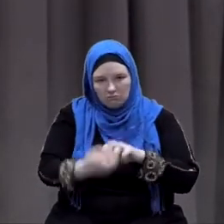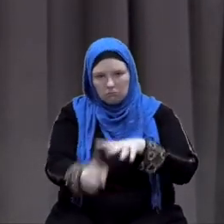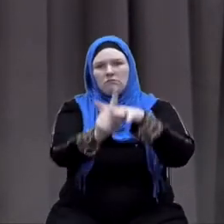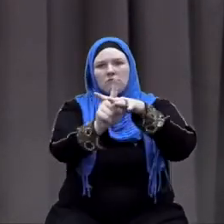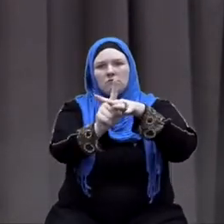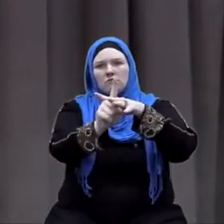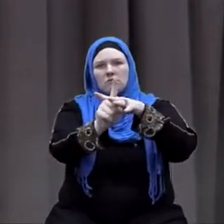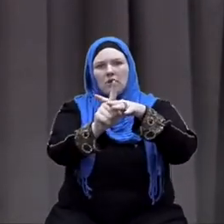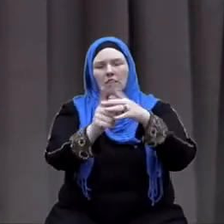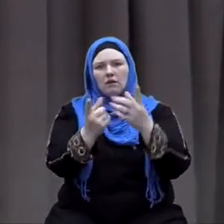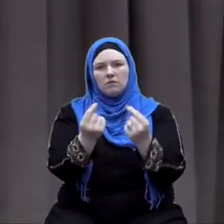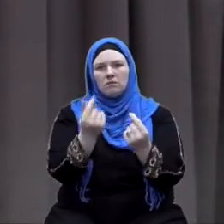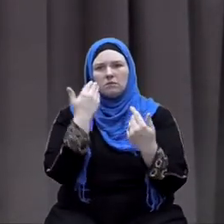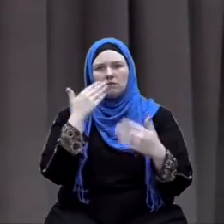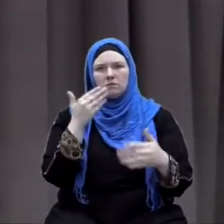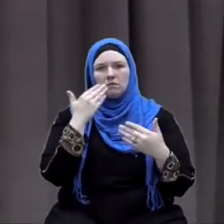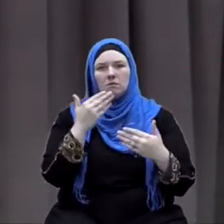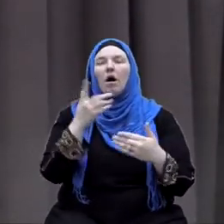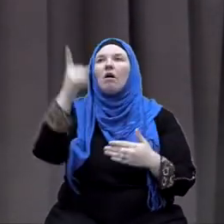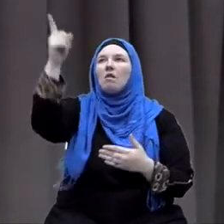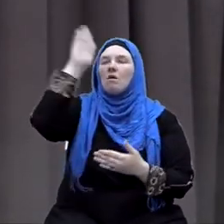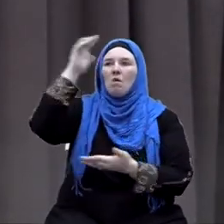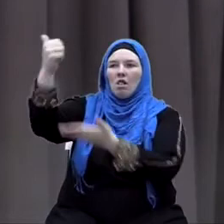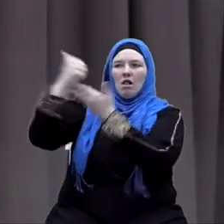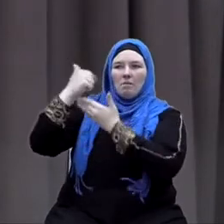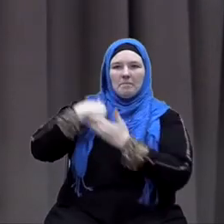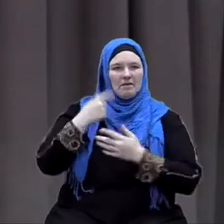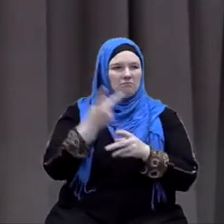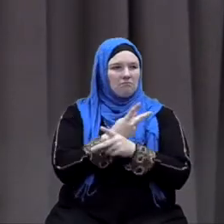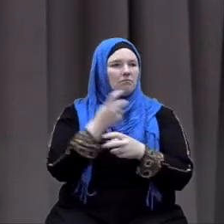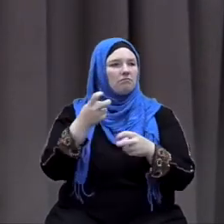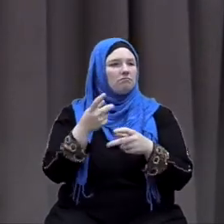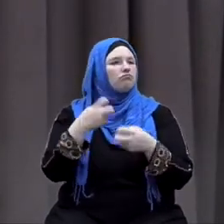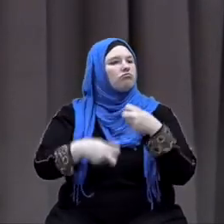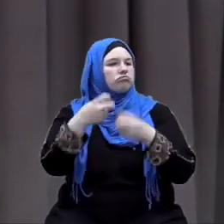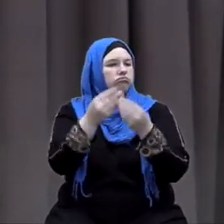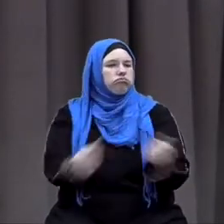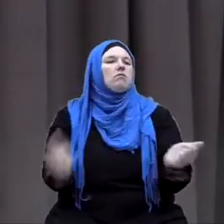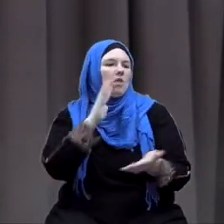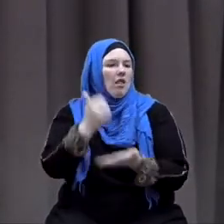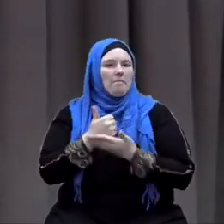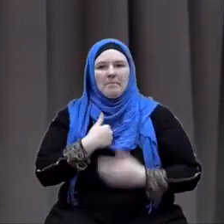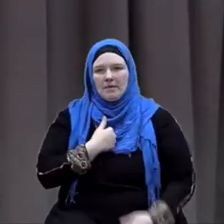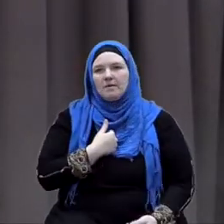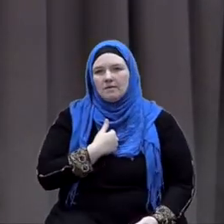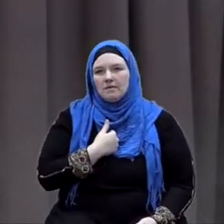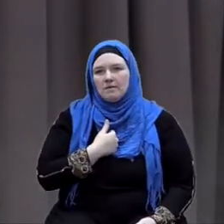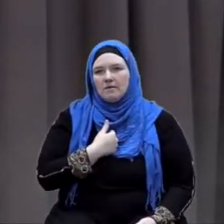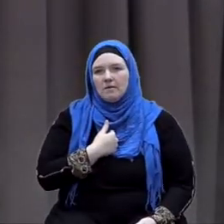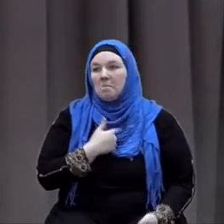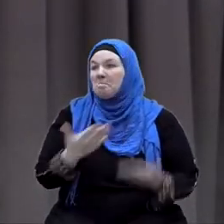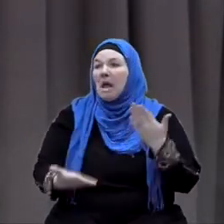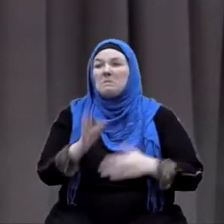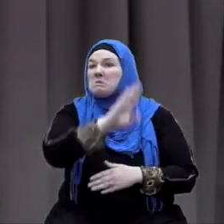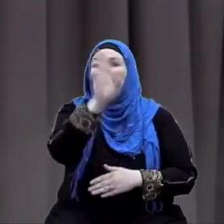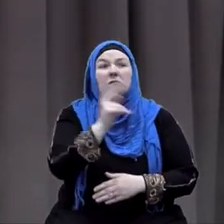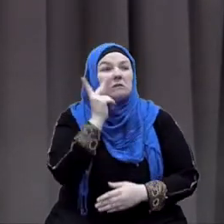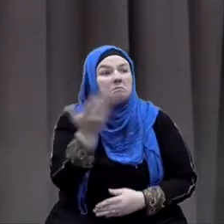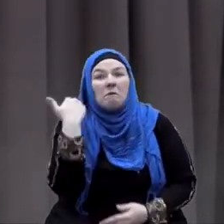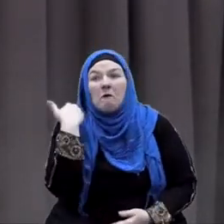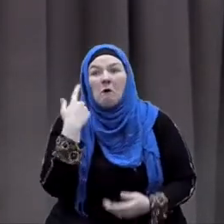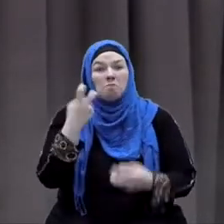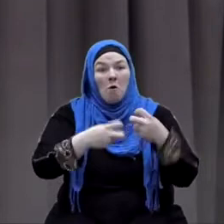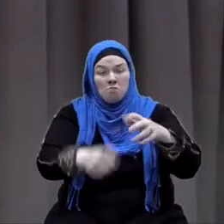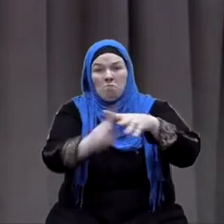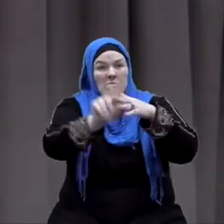know. Very important. علمه ماذا عمل فيه. His knowledge, what did he do with it? And the